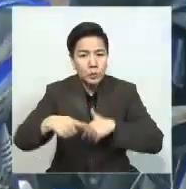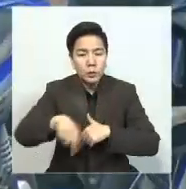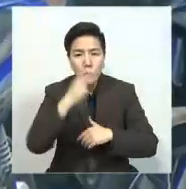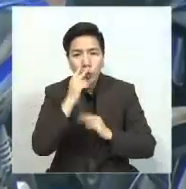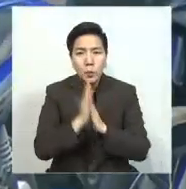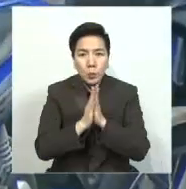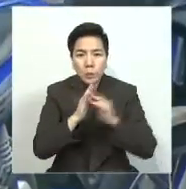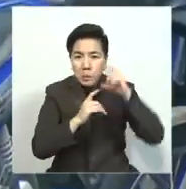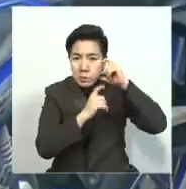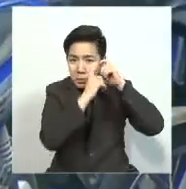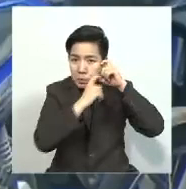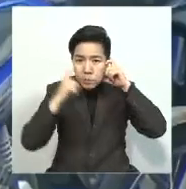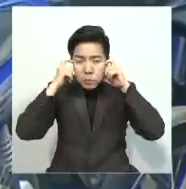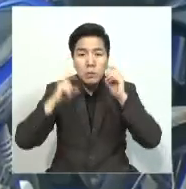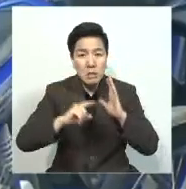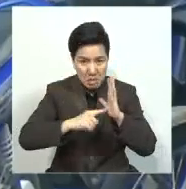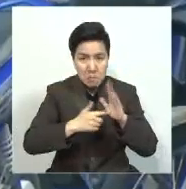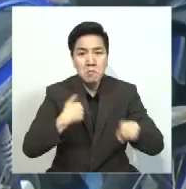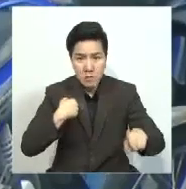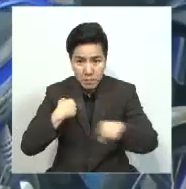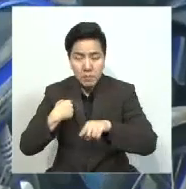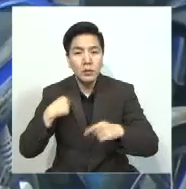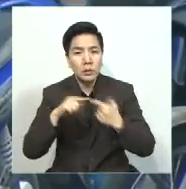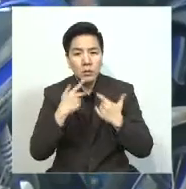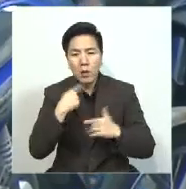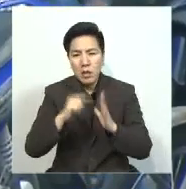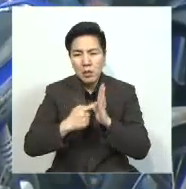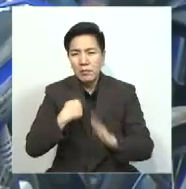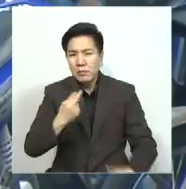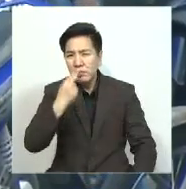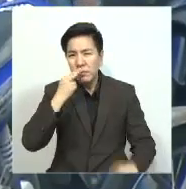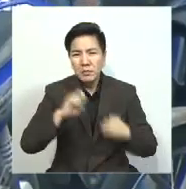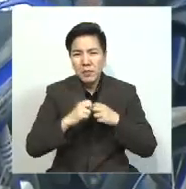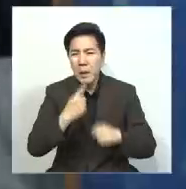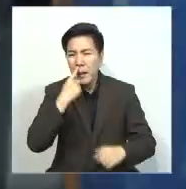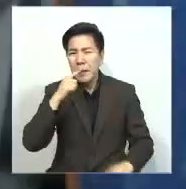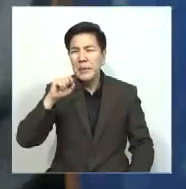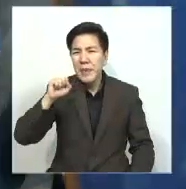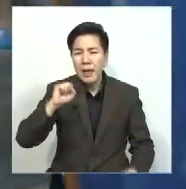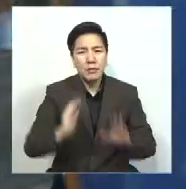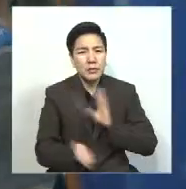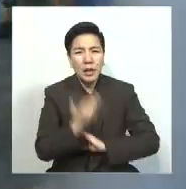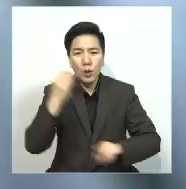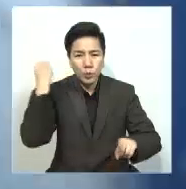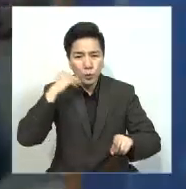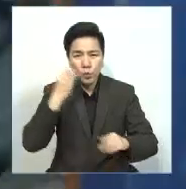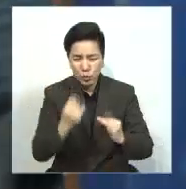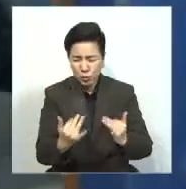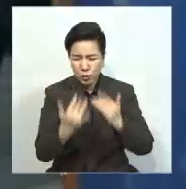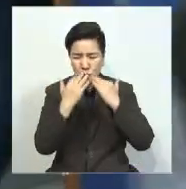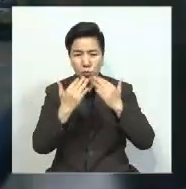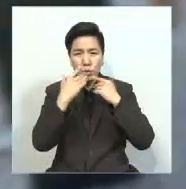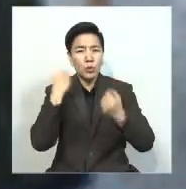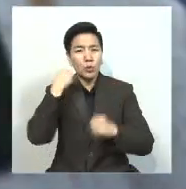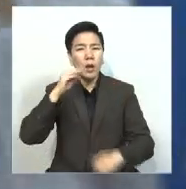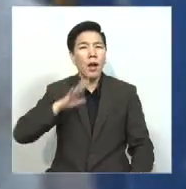นเริ่มตื่นตัวสวมใส่หน้ากากอนามัยกันเยอะขึ้นนะคะบางคนบอกว่าเริ่มมีอาการหายใจติดขัดแสบจมูกทุกเช้าเนี่ยจะพบฝุ่นมันฟุ้งก